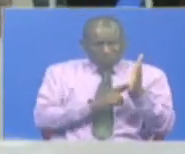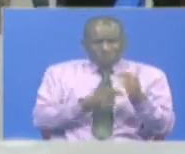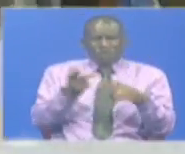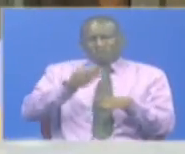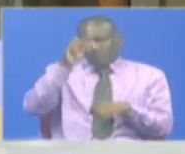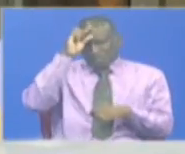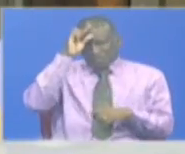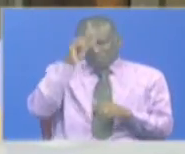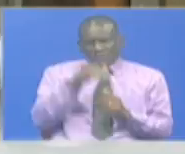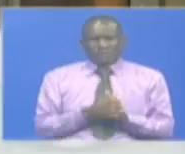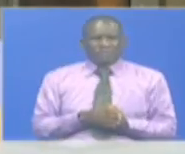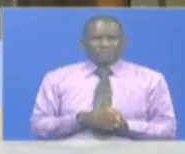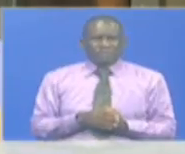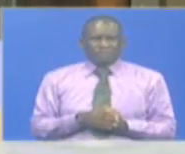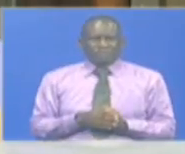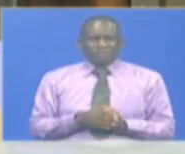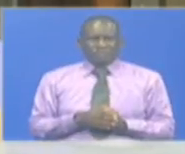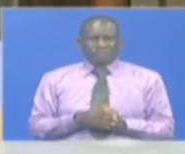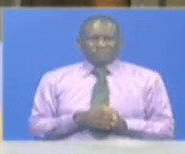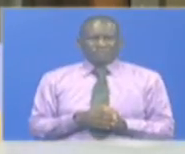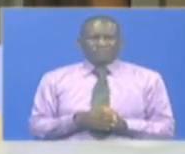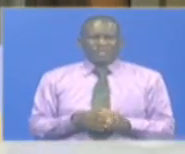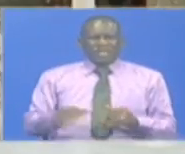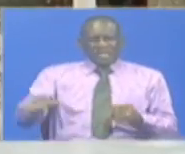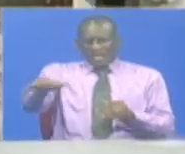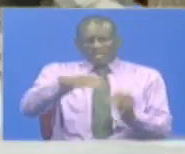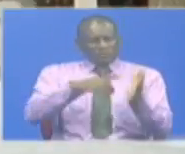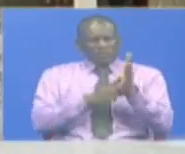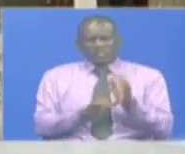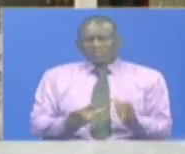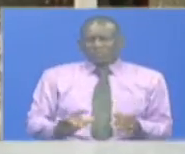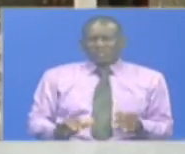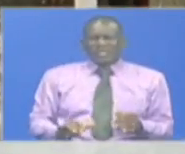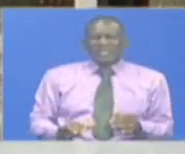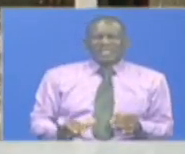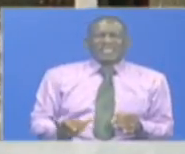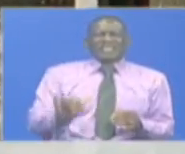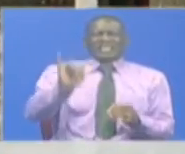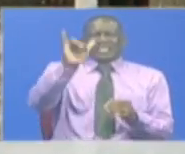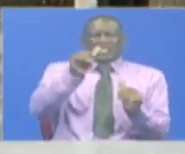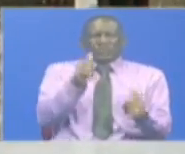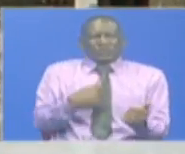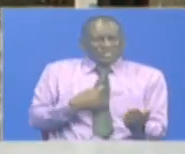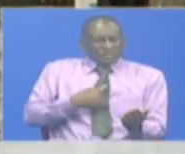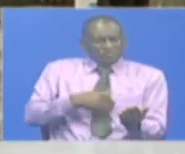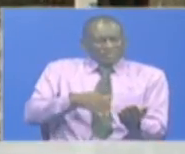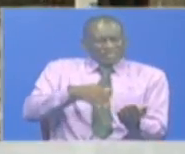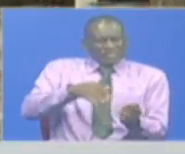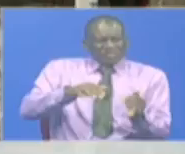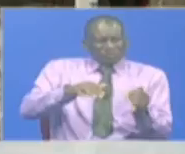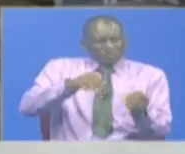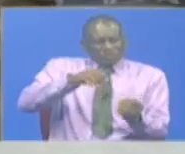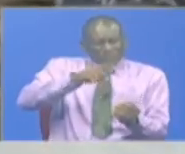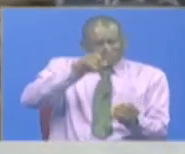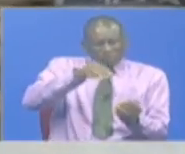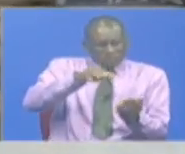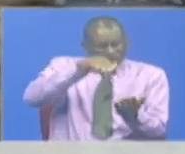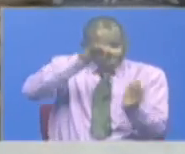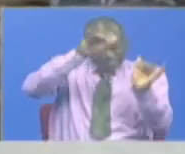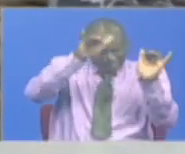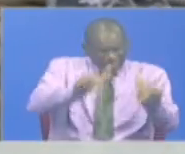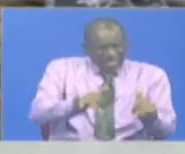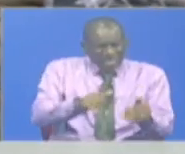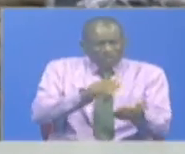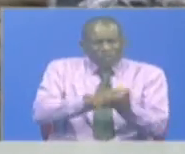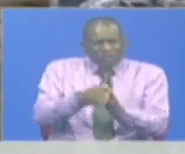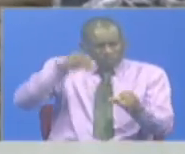government. In areas like Isili, which has been under containment, a sense of desperation is slowly creeping